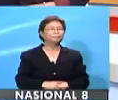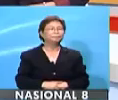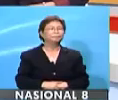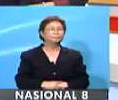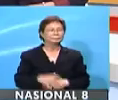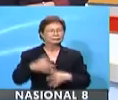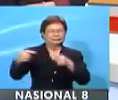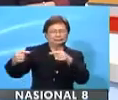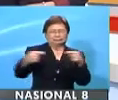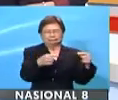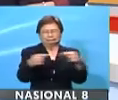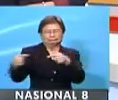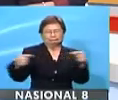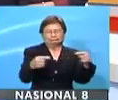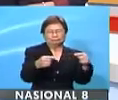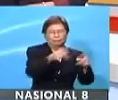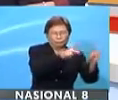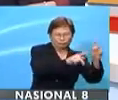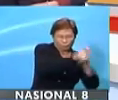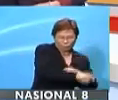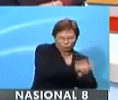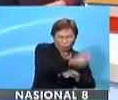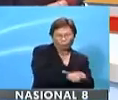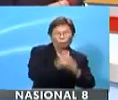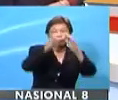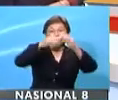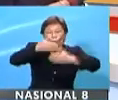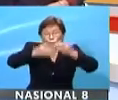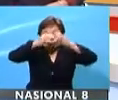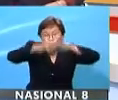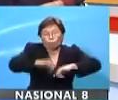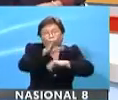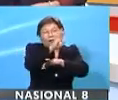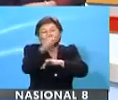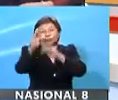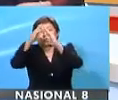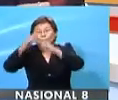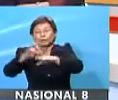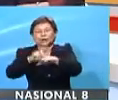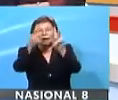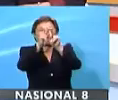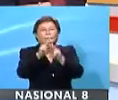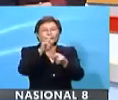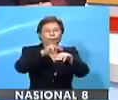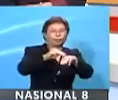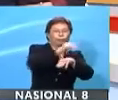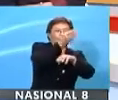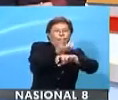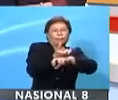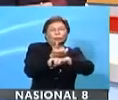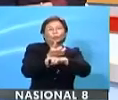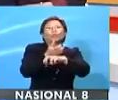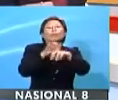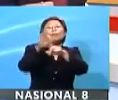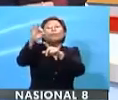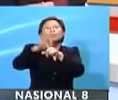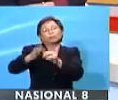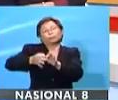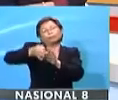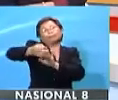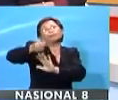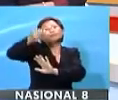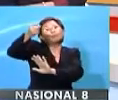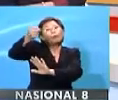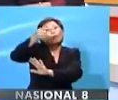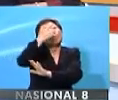Ekoran ketegangan yang tercetus antara penduduk proses merubuhkan 66 buah rumah di kampung Mutiara Batu Feringgi ditangguhkan.